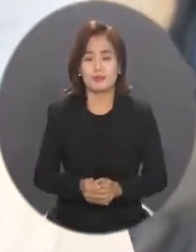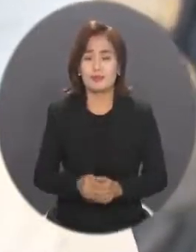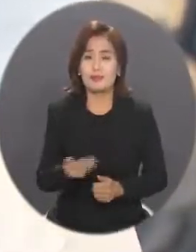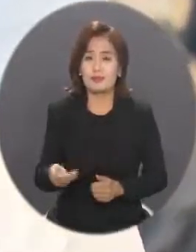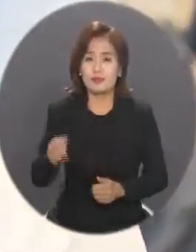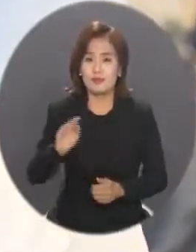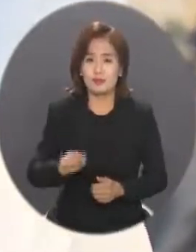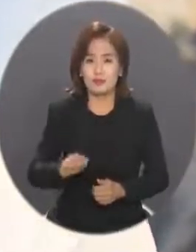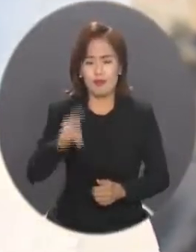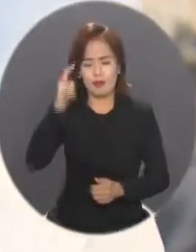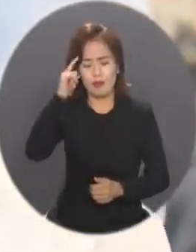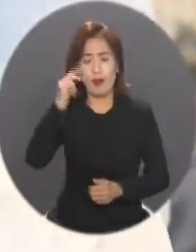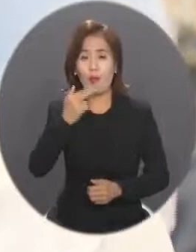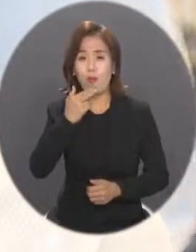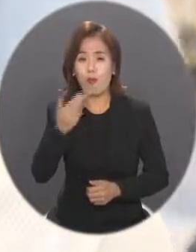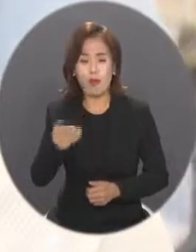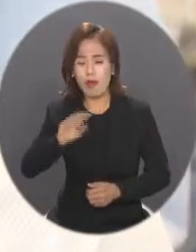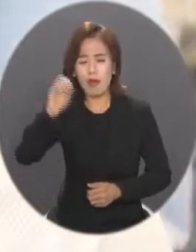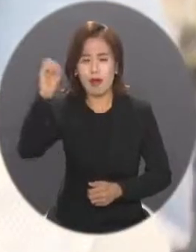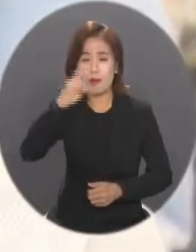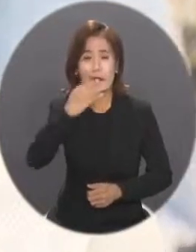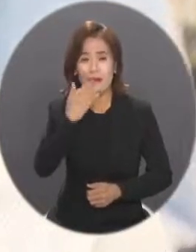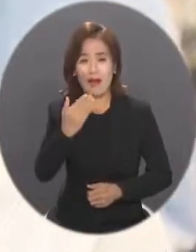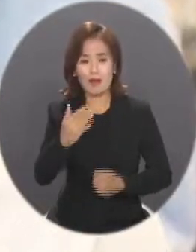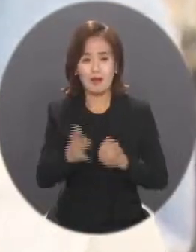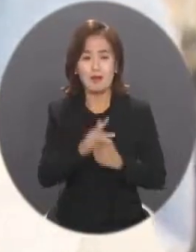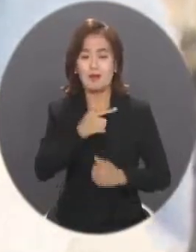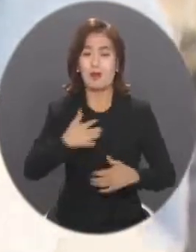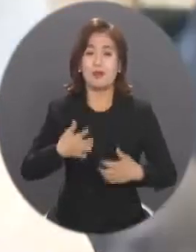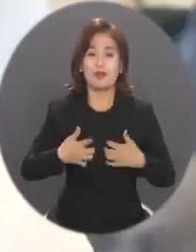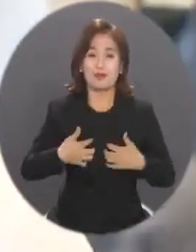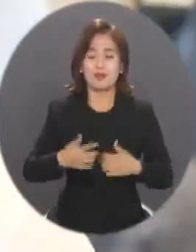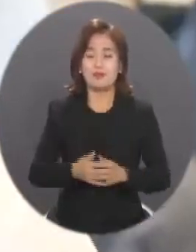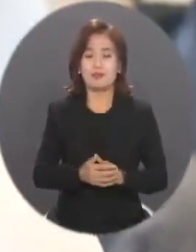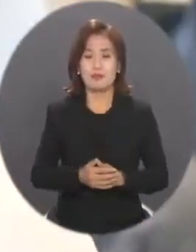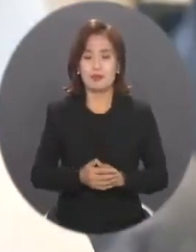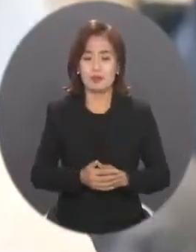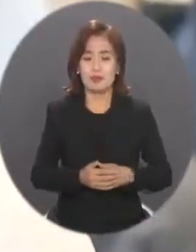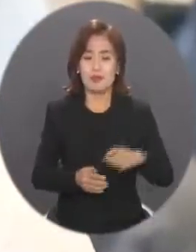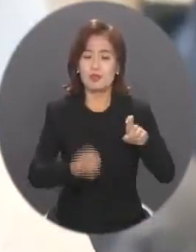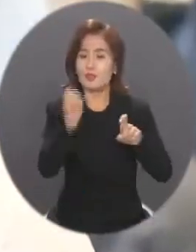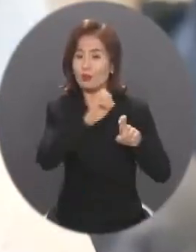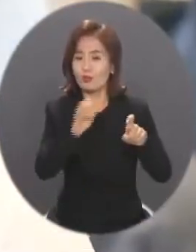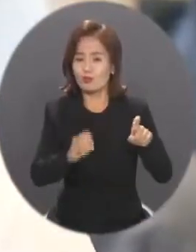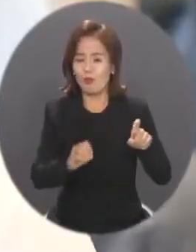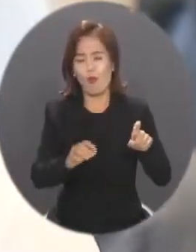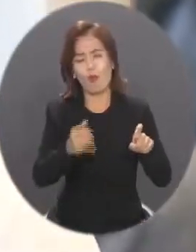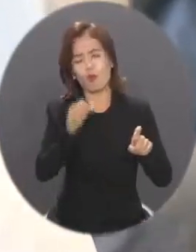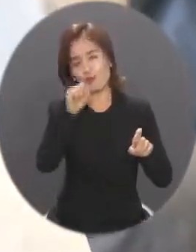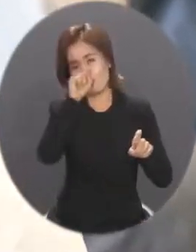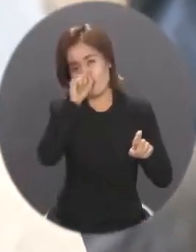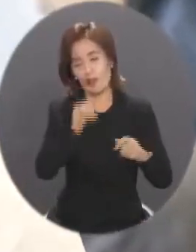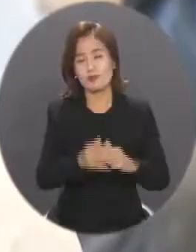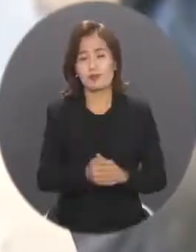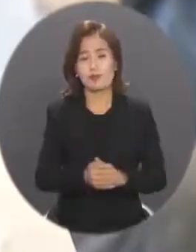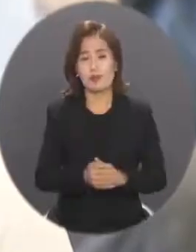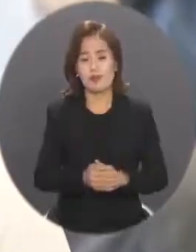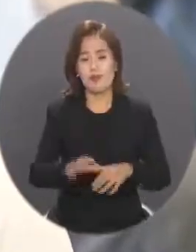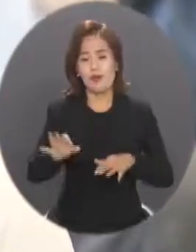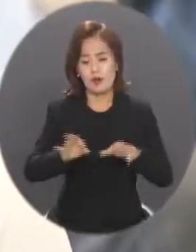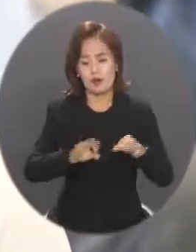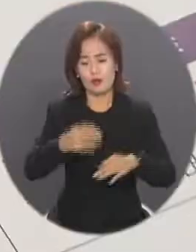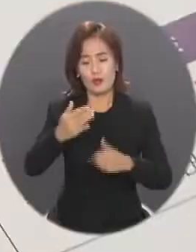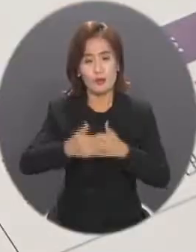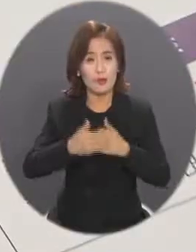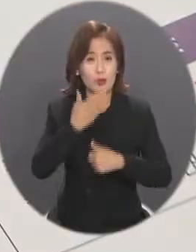근데 생각도 안 했는데 갑자기 된다고 그래서 너무 기뻤어요. 또 10%면 또 어디예요. 가게